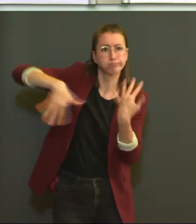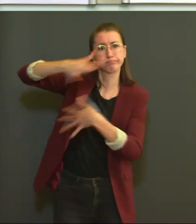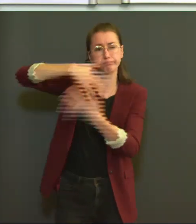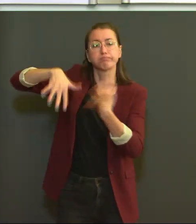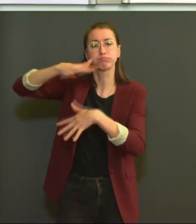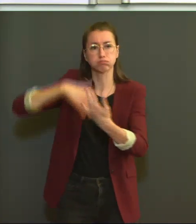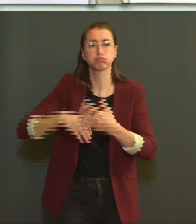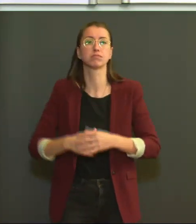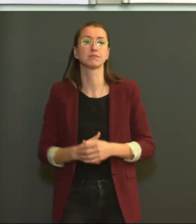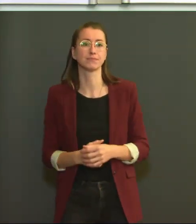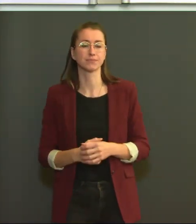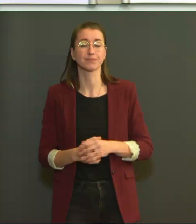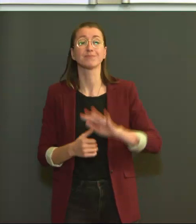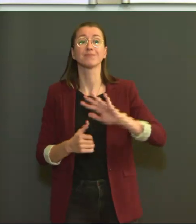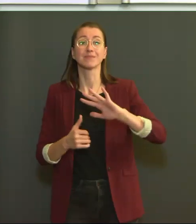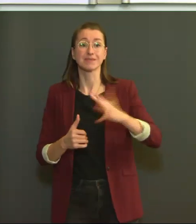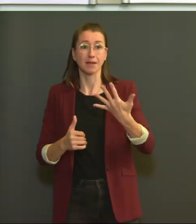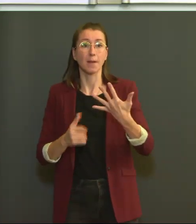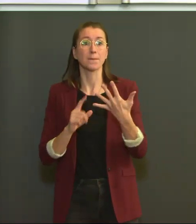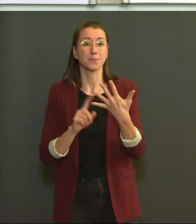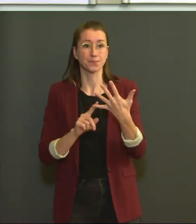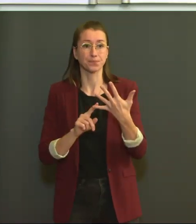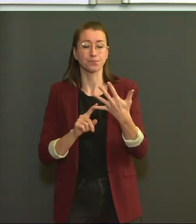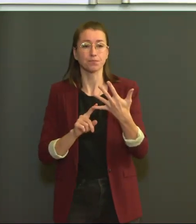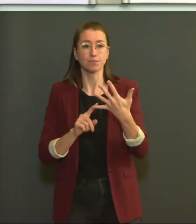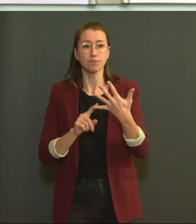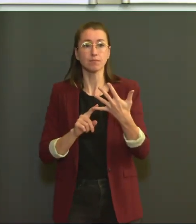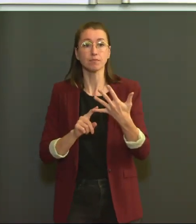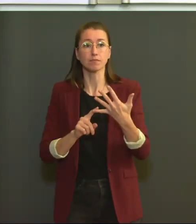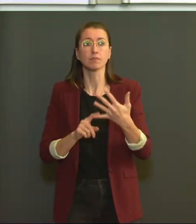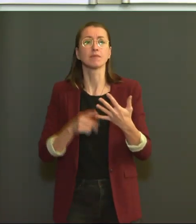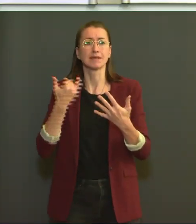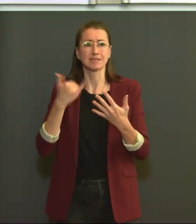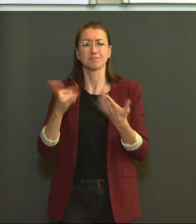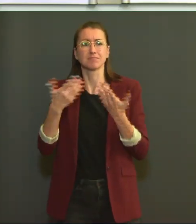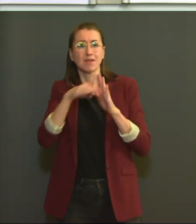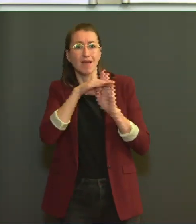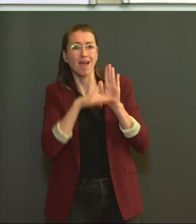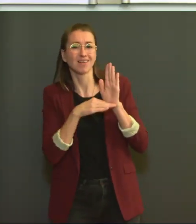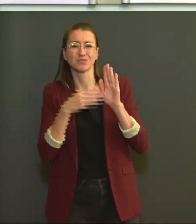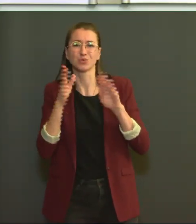Suivez les règles relatives au rassemblement. 6.